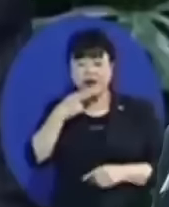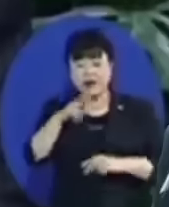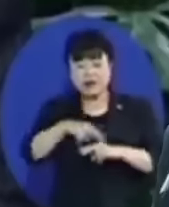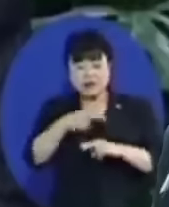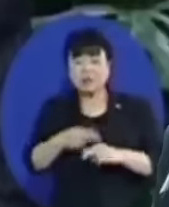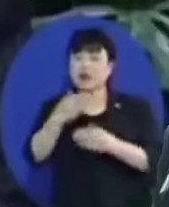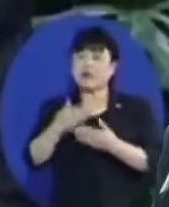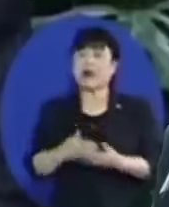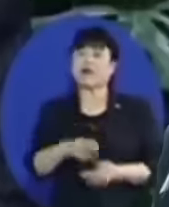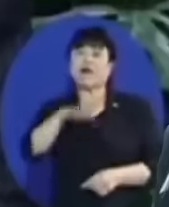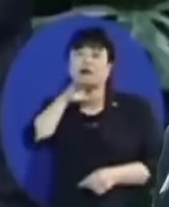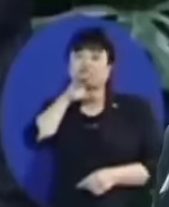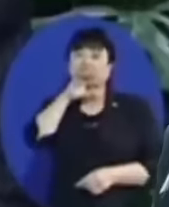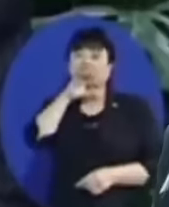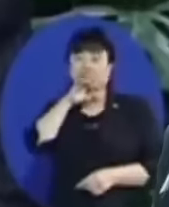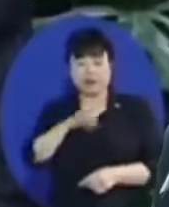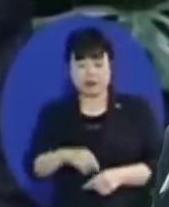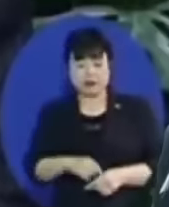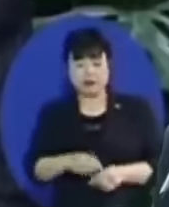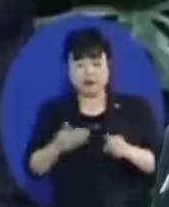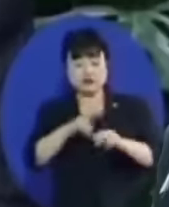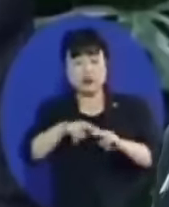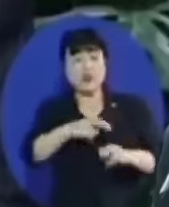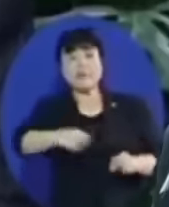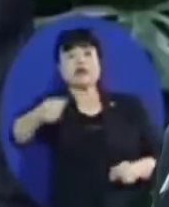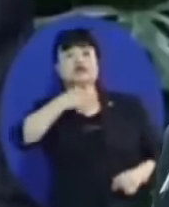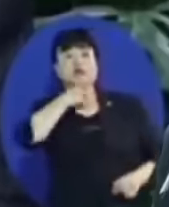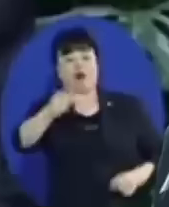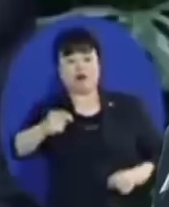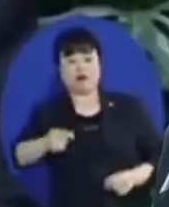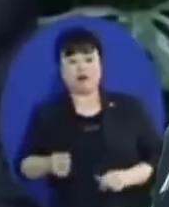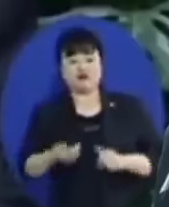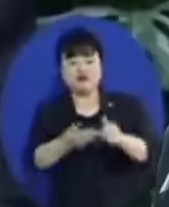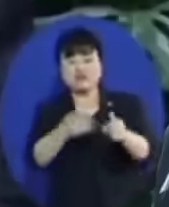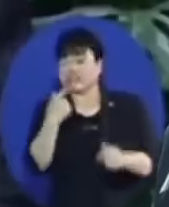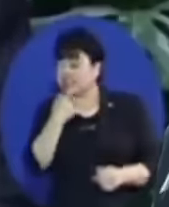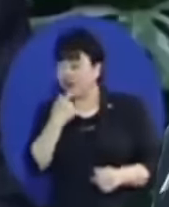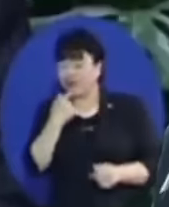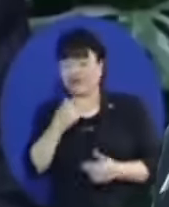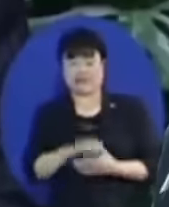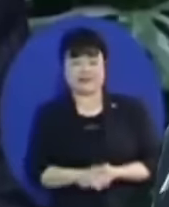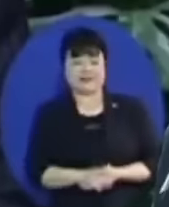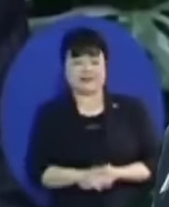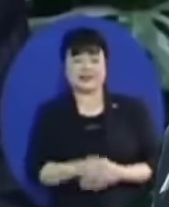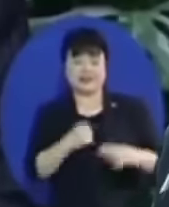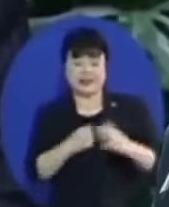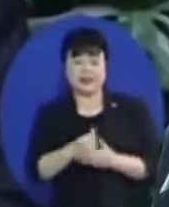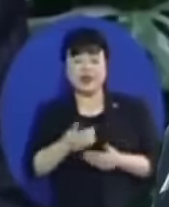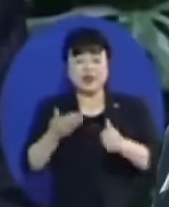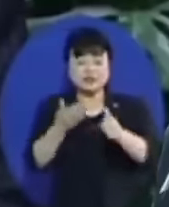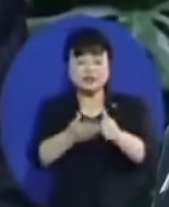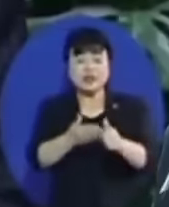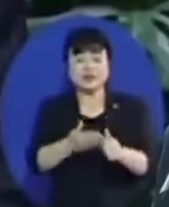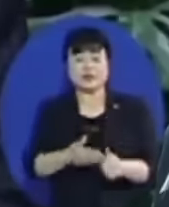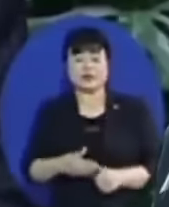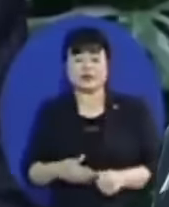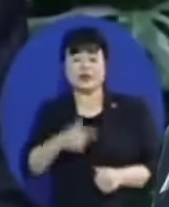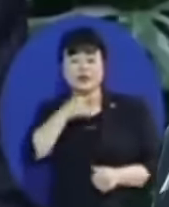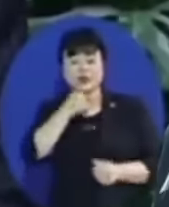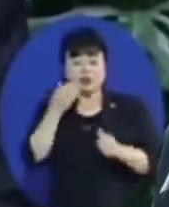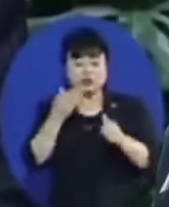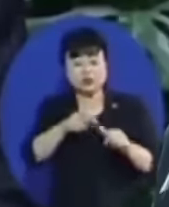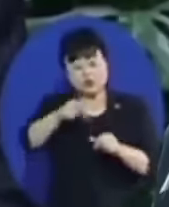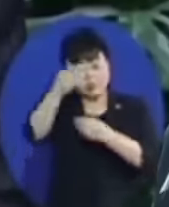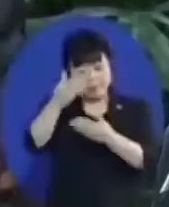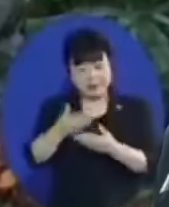선물을 받고 오히려 원망 불평하면 준 선물을 빼앗고 싶지 주고 싶은 생각이 없지 않습니까? 그러므로 주는 자가 원해서 주는 구원은 받는